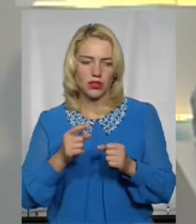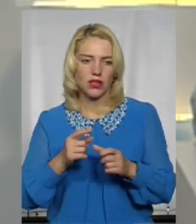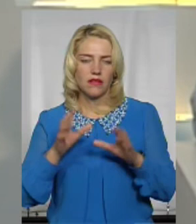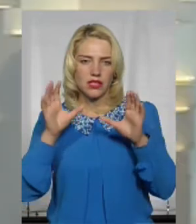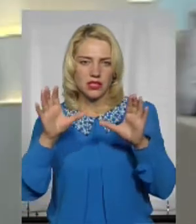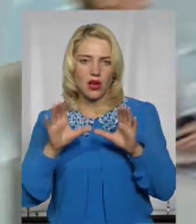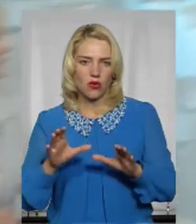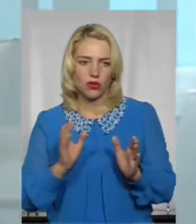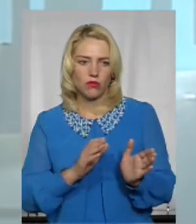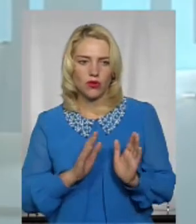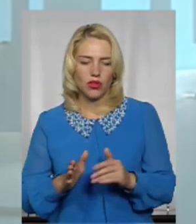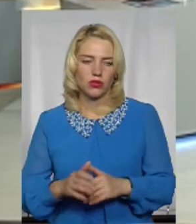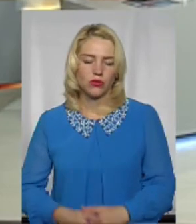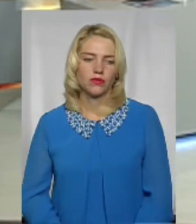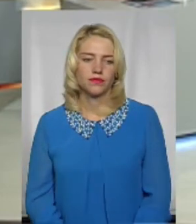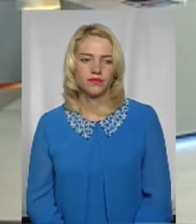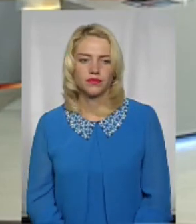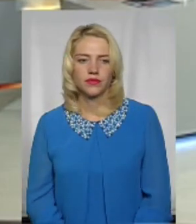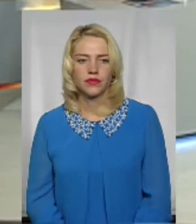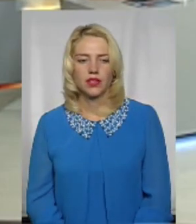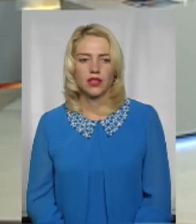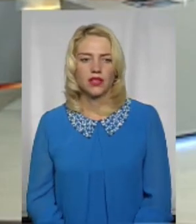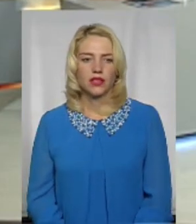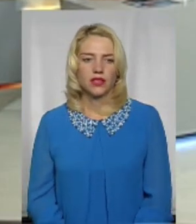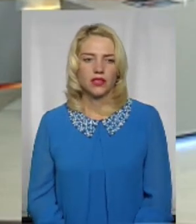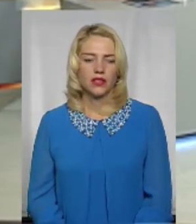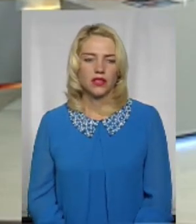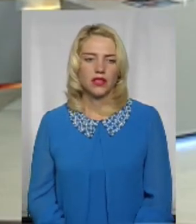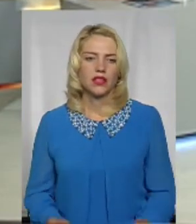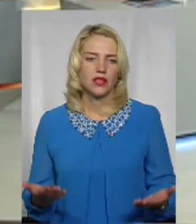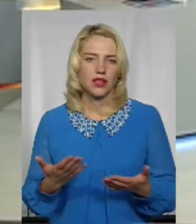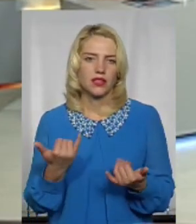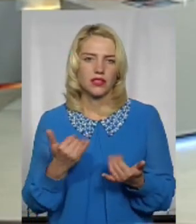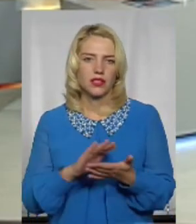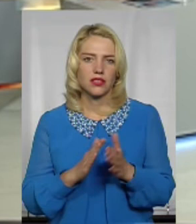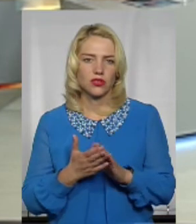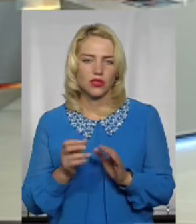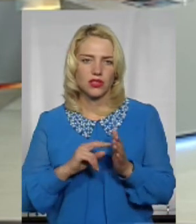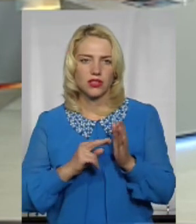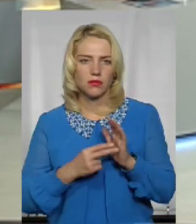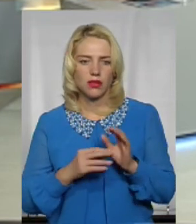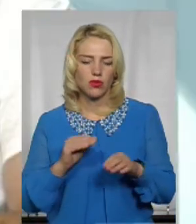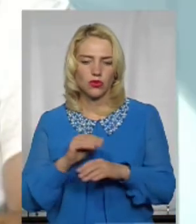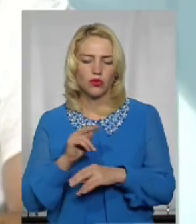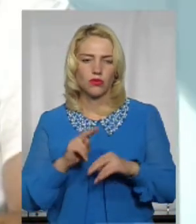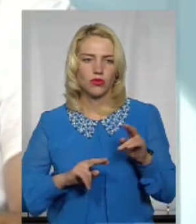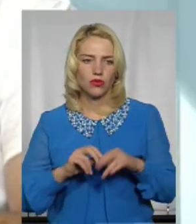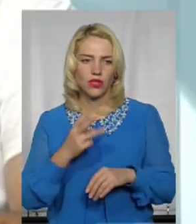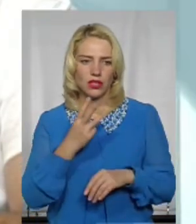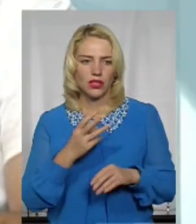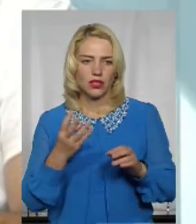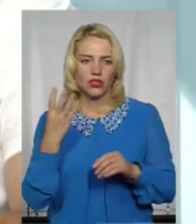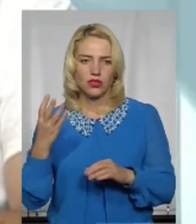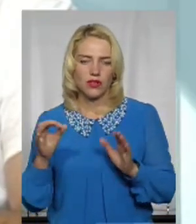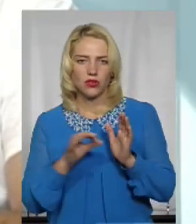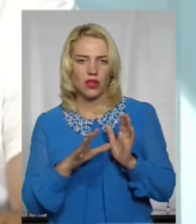порядку. Дякую. Шановні експерти, прошу. Тетяна Васильівна, скажіть, будь ласка, яка зараз ситуація з планами добудови 3-го і 4-го